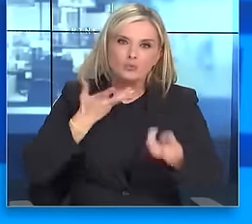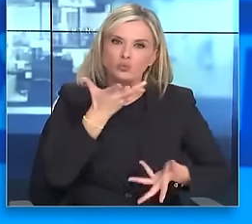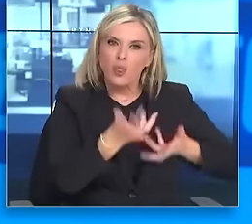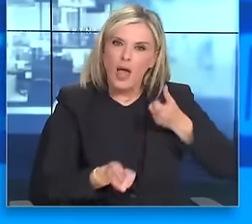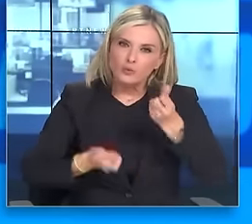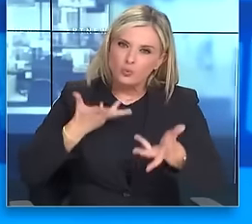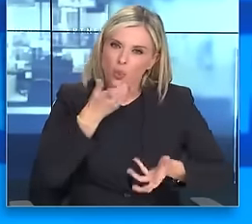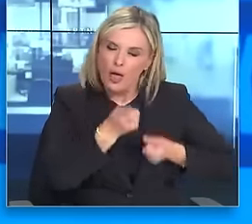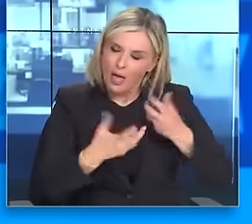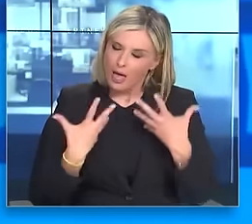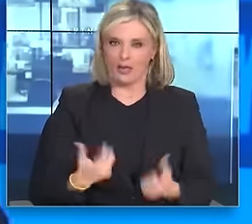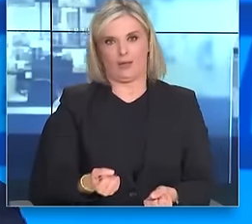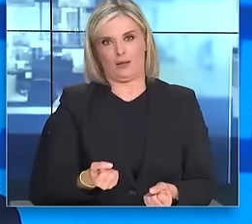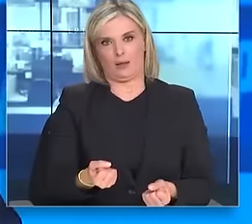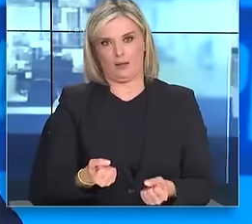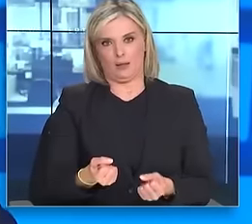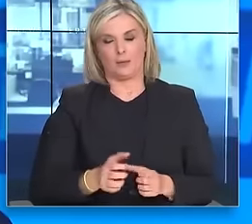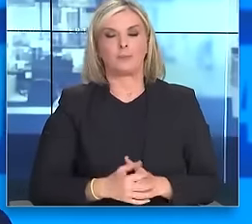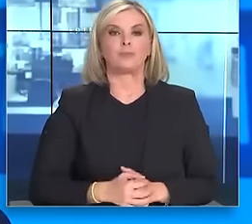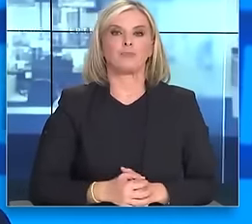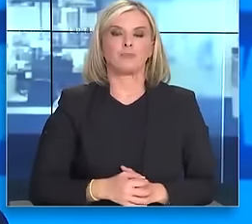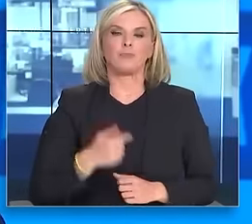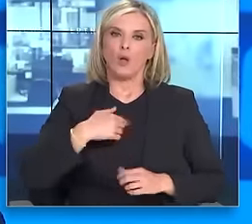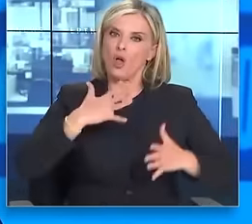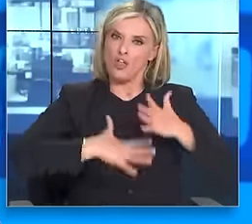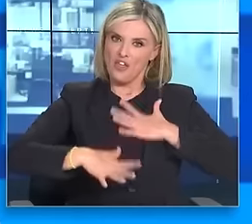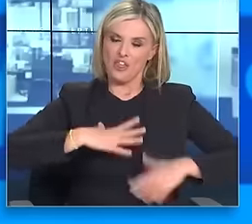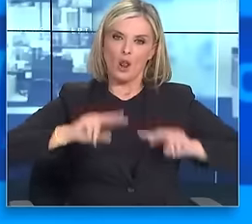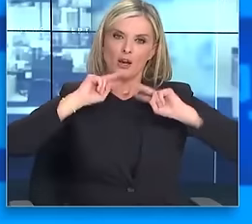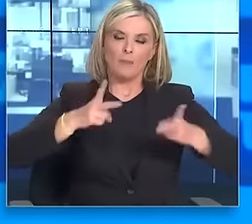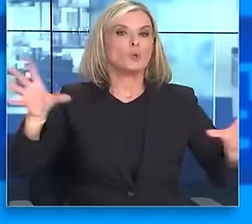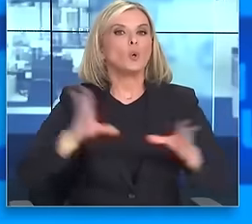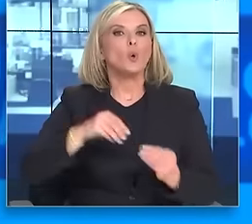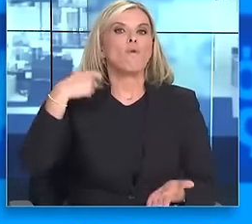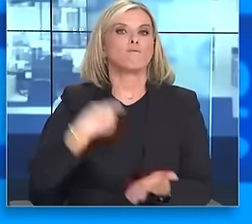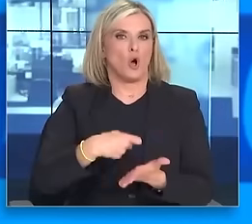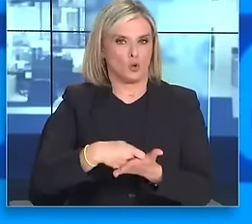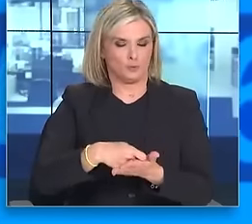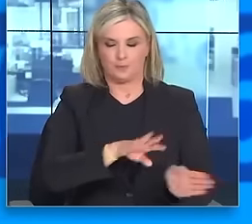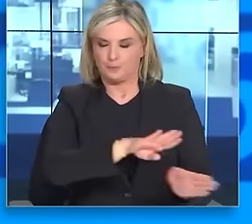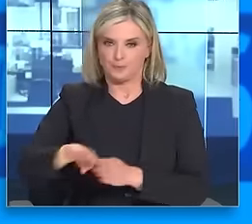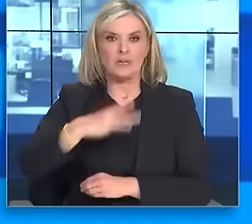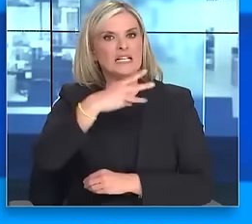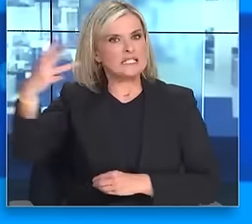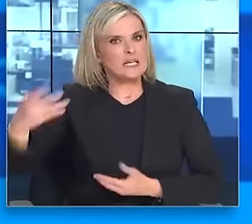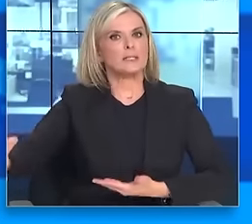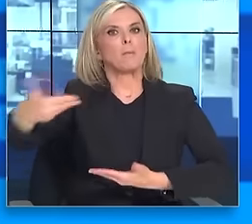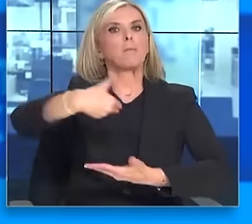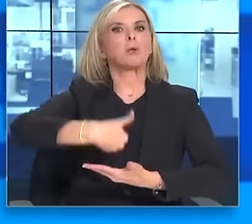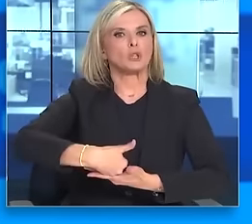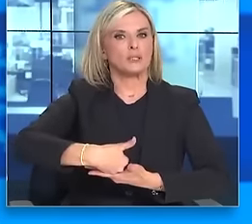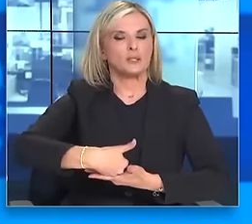μόνο το σούπερ μάρκετ. Θέλω να απαντήσω το θέμα για τους φόρους. Ο ΣΥΡΙΖΑ κατέθεσε μια πρόταση για μειώσεις